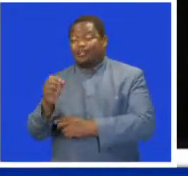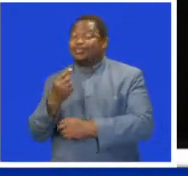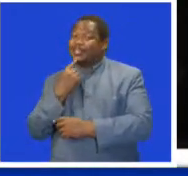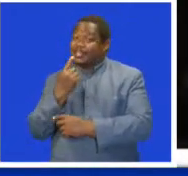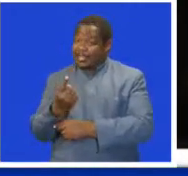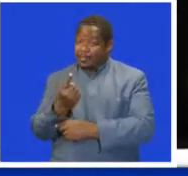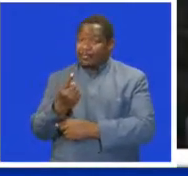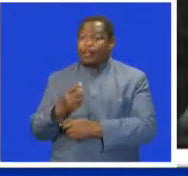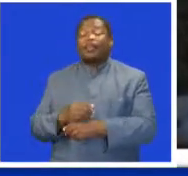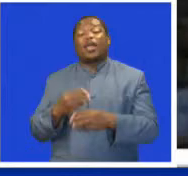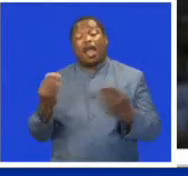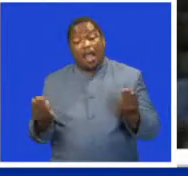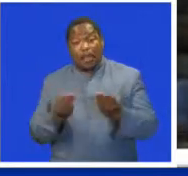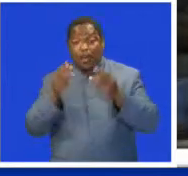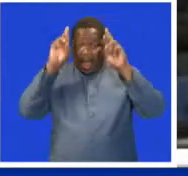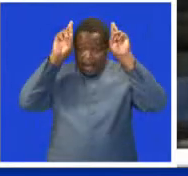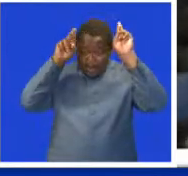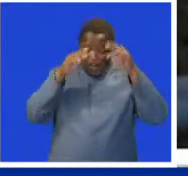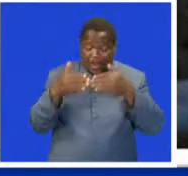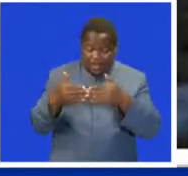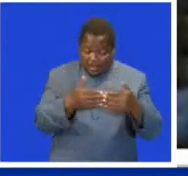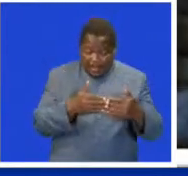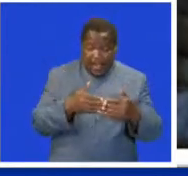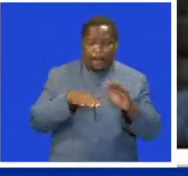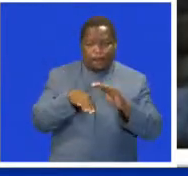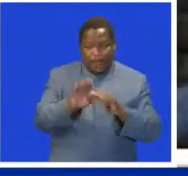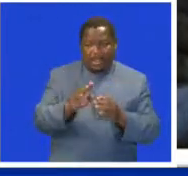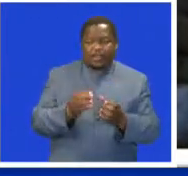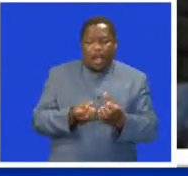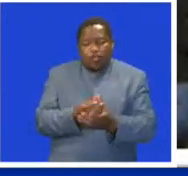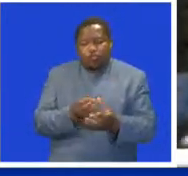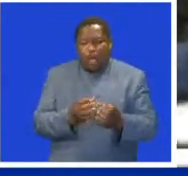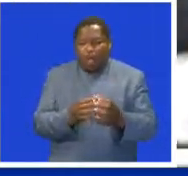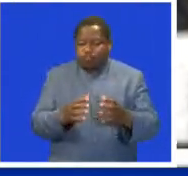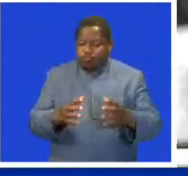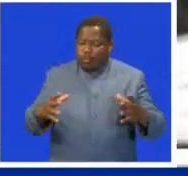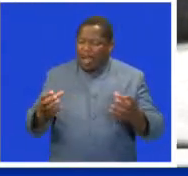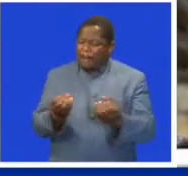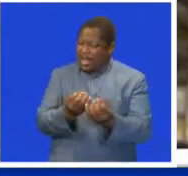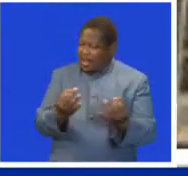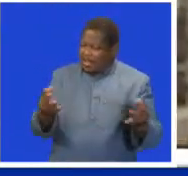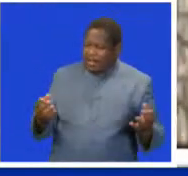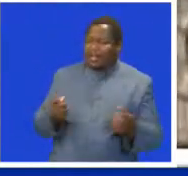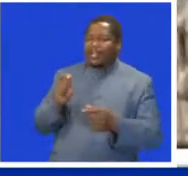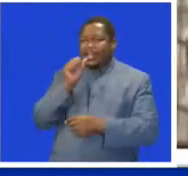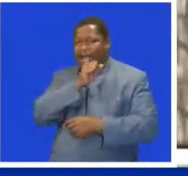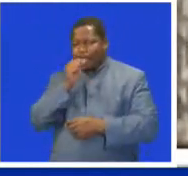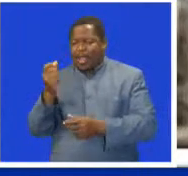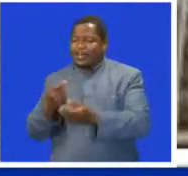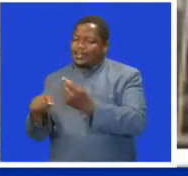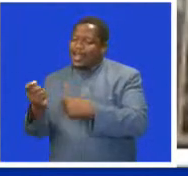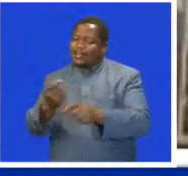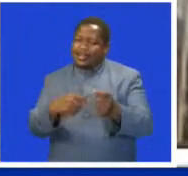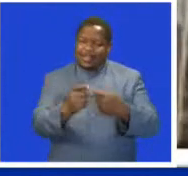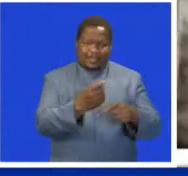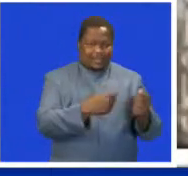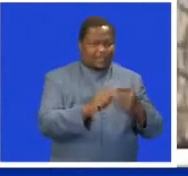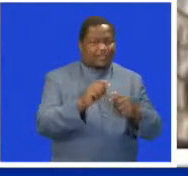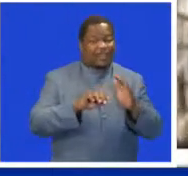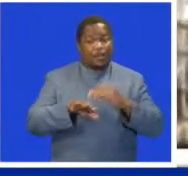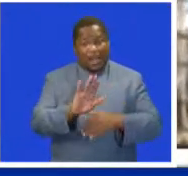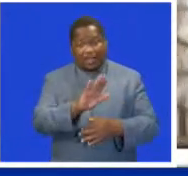live lakangwane ngaso sonke isikhathi. Fakuthe uphinze waveta tinkinga bafuyi lababhekana nato